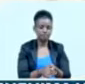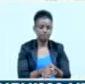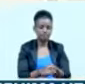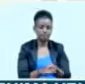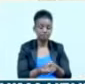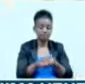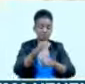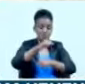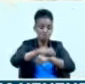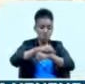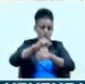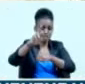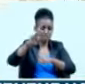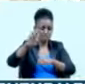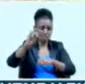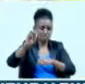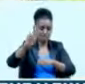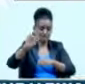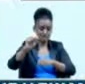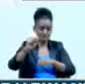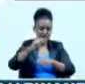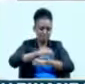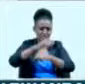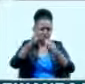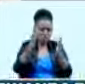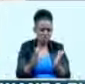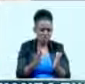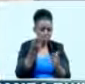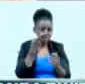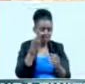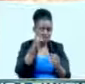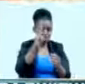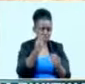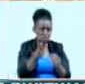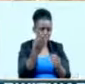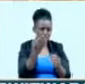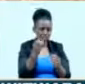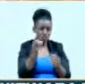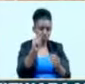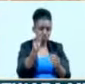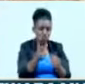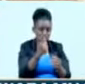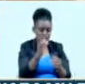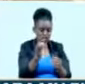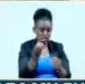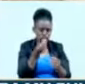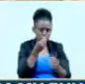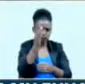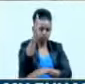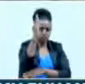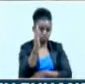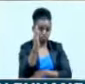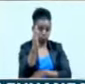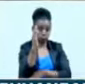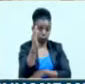Ibigo by'amashuri rwa Remera Protesta higa abanyeshuri 2,300 harimo 1,100 bafatira ifunguro rya saa sita